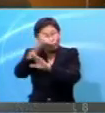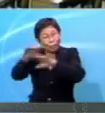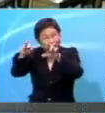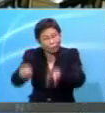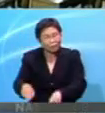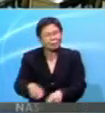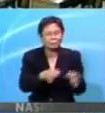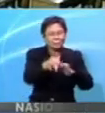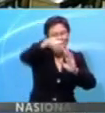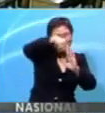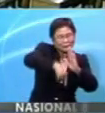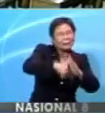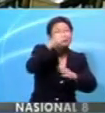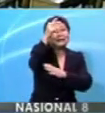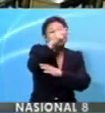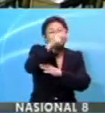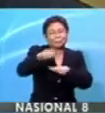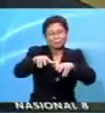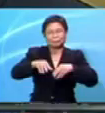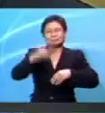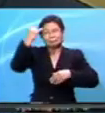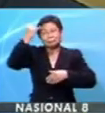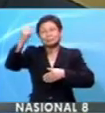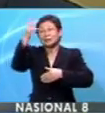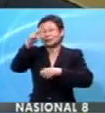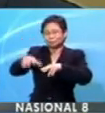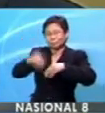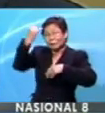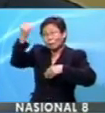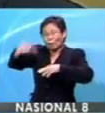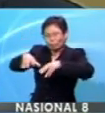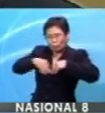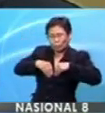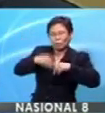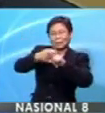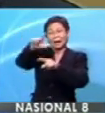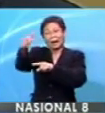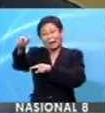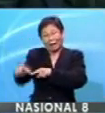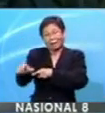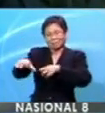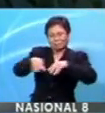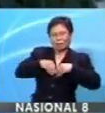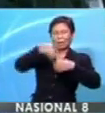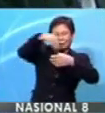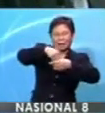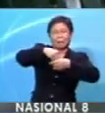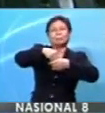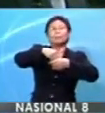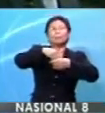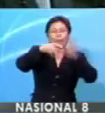mengulas lanjut Beliau berkata kerajaan menerima pandangan dan idea daripada pihak lain sama ada di dalam atau di luar